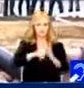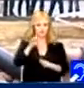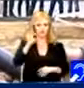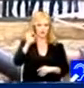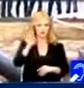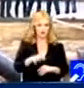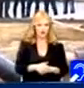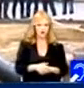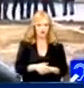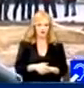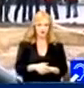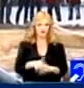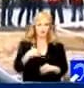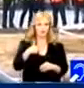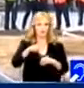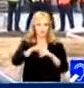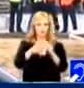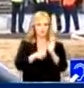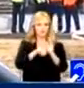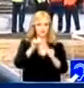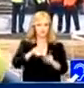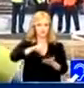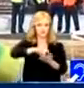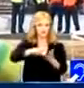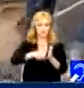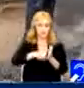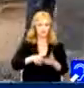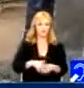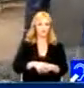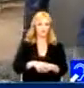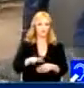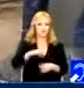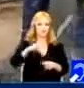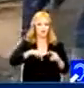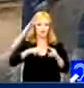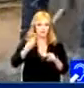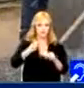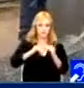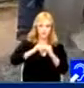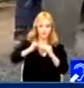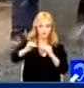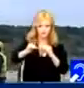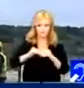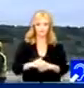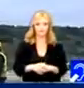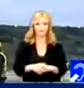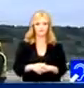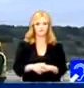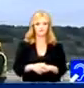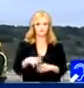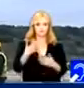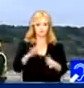de peste 16.000 metri pătrați, construcție din beton, care se execută în două straturi. Suplimentar, în exterior, avem